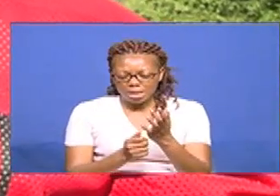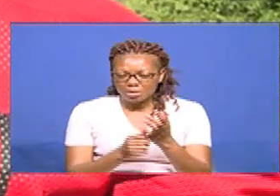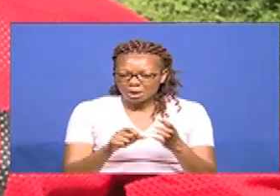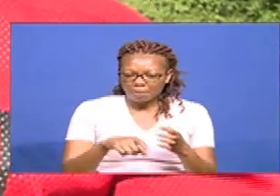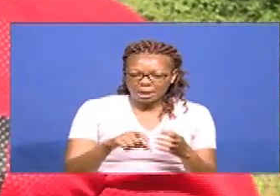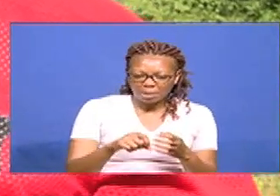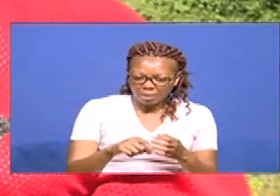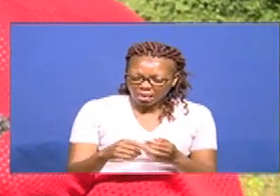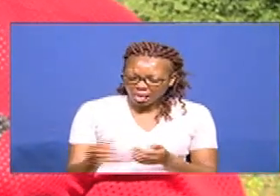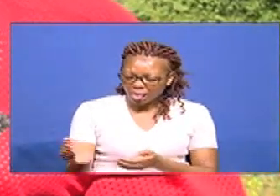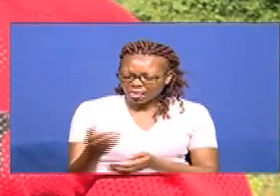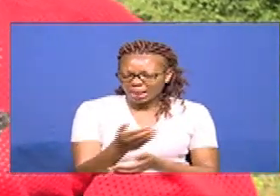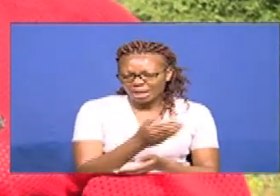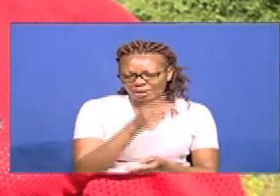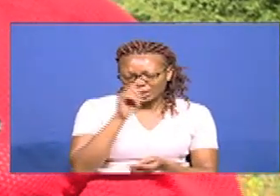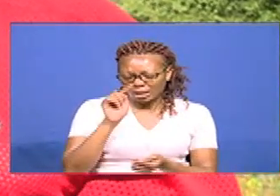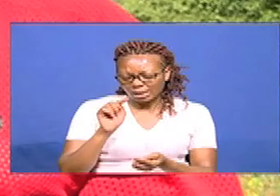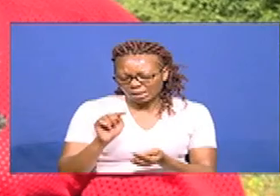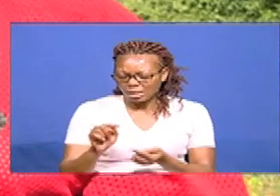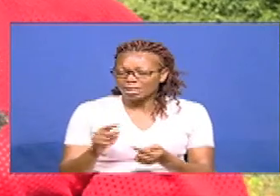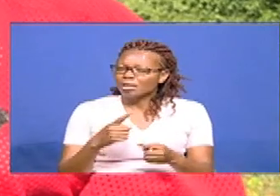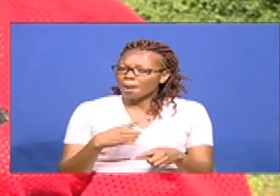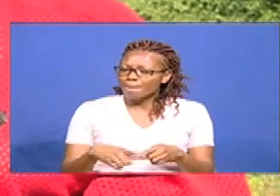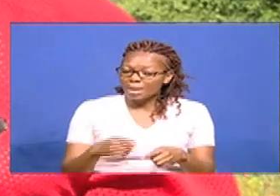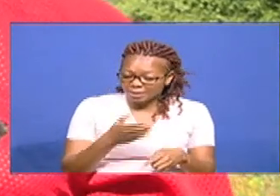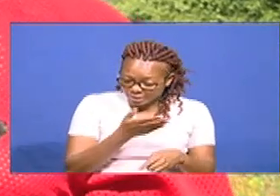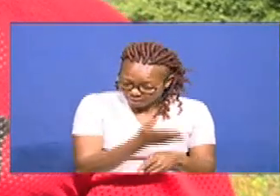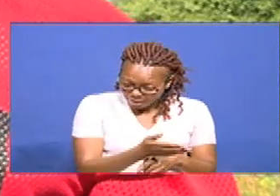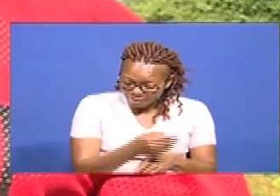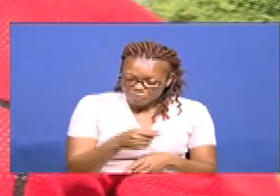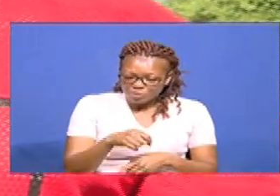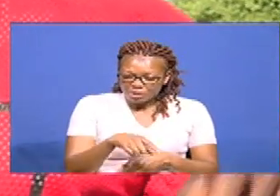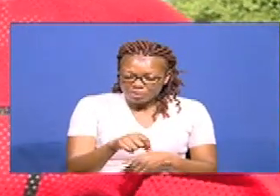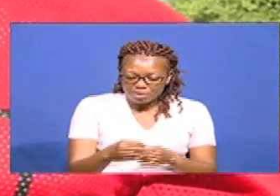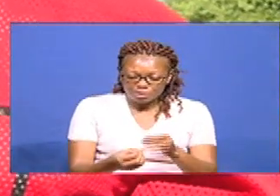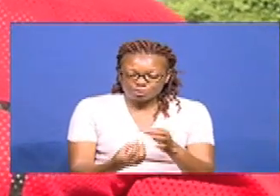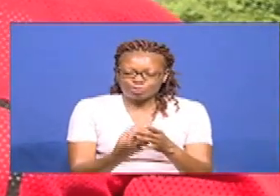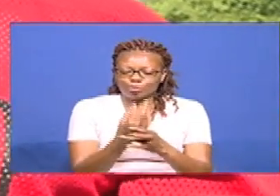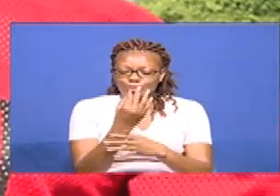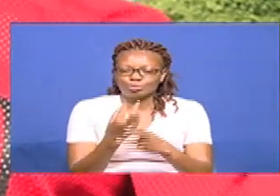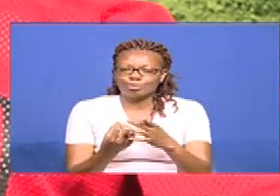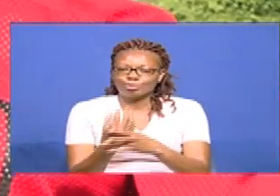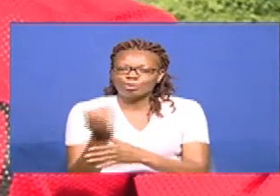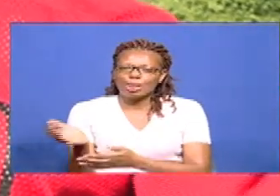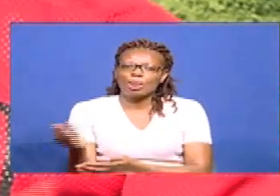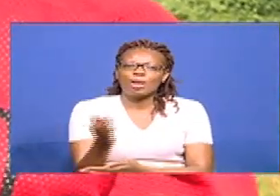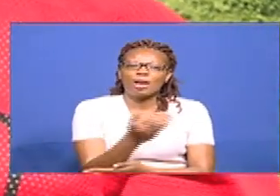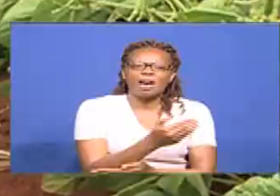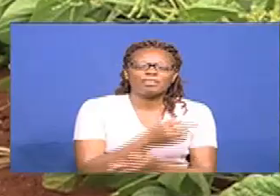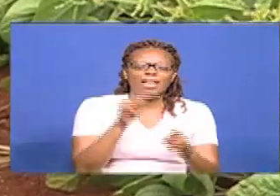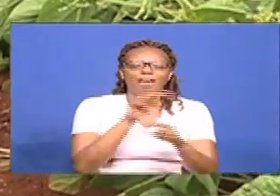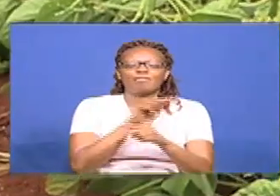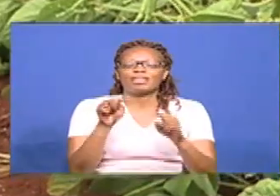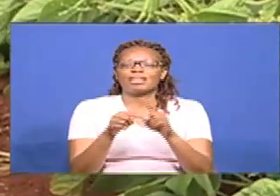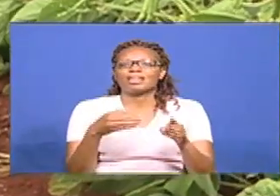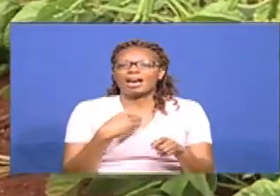ukianguka, utapata dengu, hautapata kitu. Kwa hivyo badhali uingie kwa dengu, upande hii dengu, ili dengu ukiuza kila kitu iko.